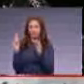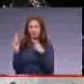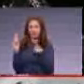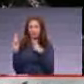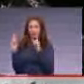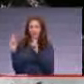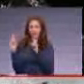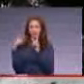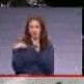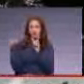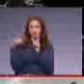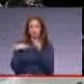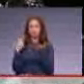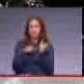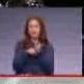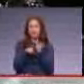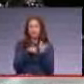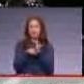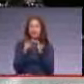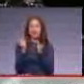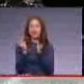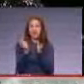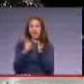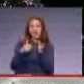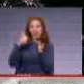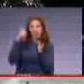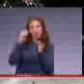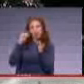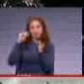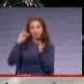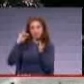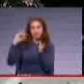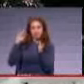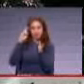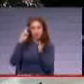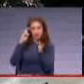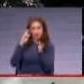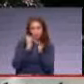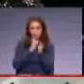قعدت فتره مش عارفه ايه السبب. وبعدين